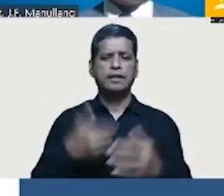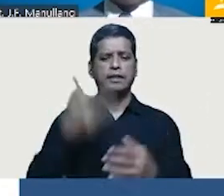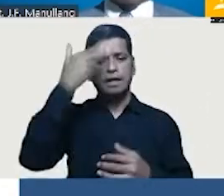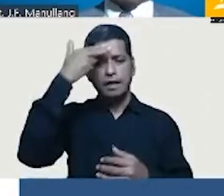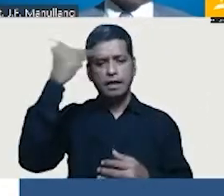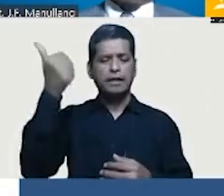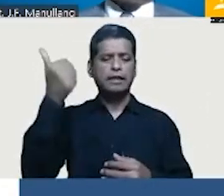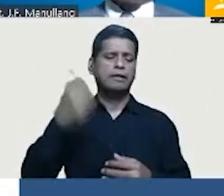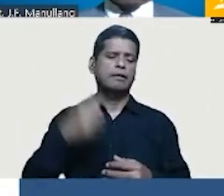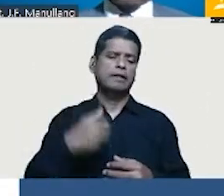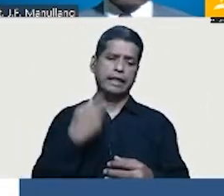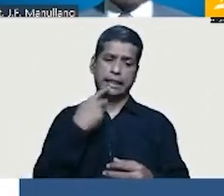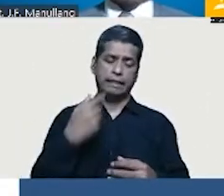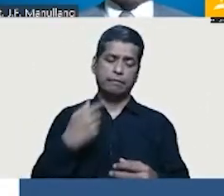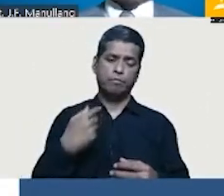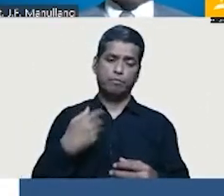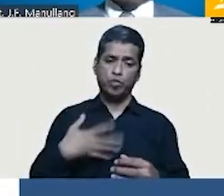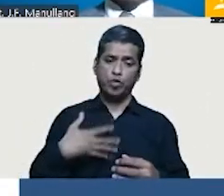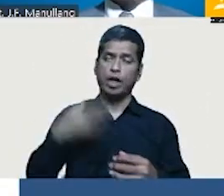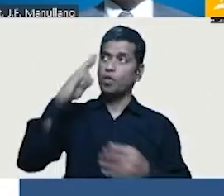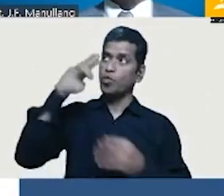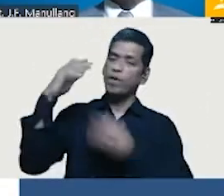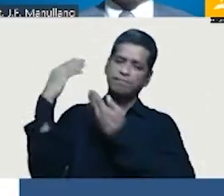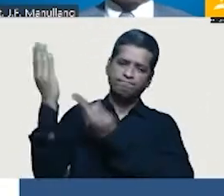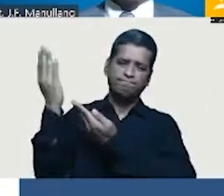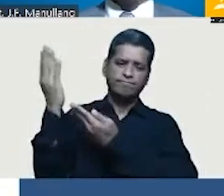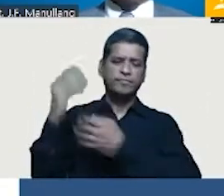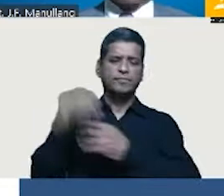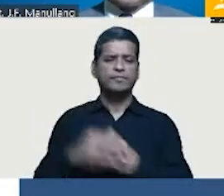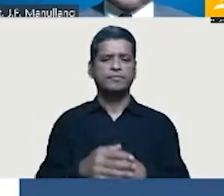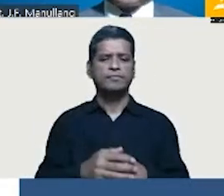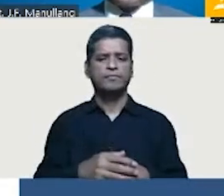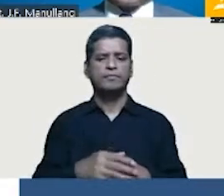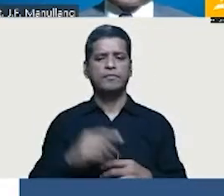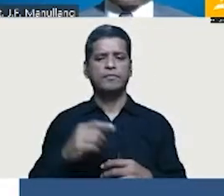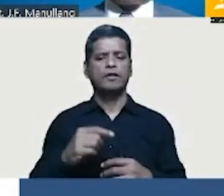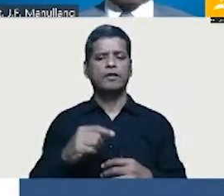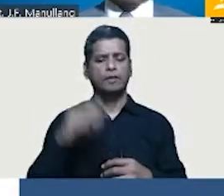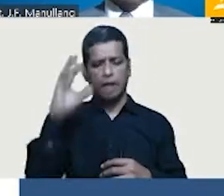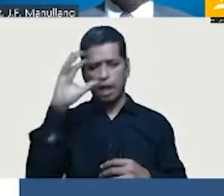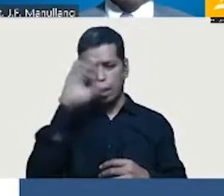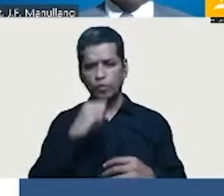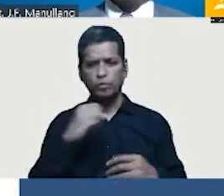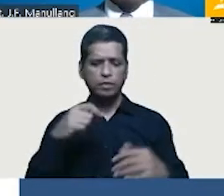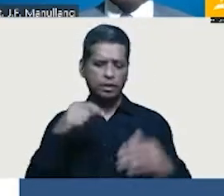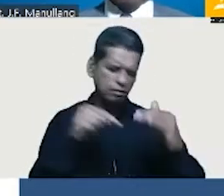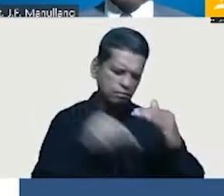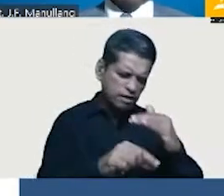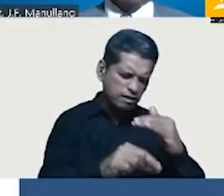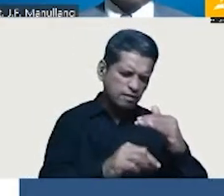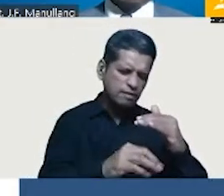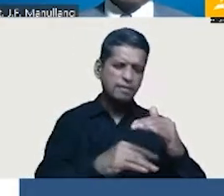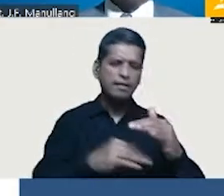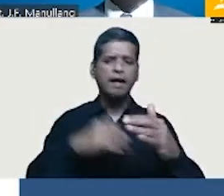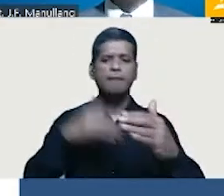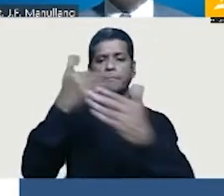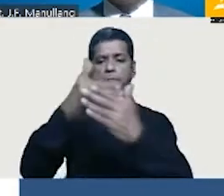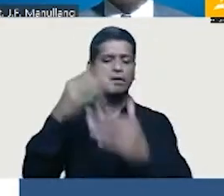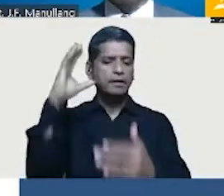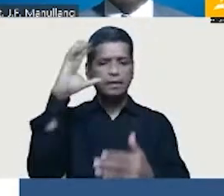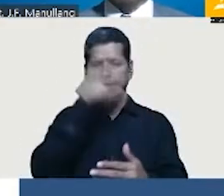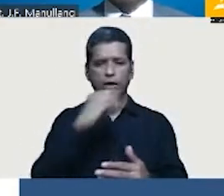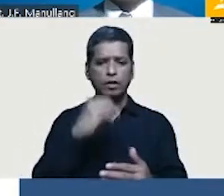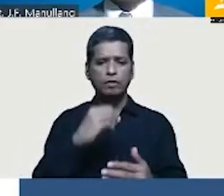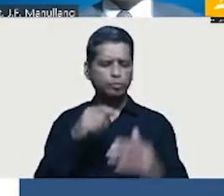punya Tuhan kita punya Allah yang tahu segalanya Bahkan dia sudah memberitahukan dari mulanya hal yang